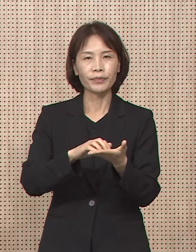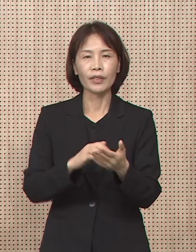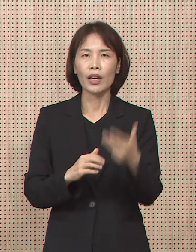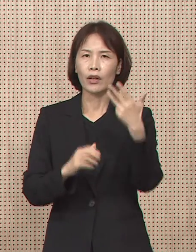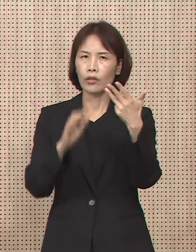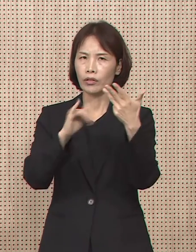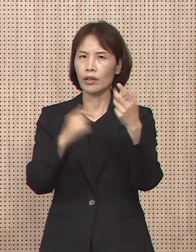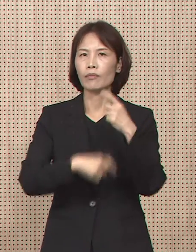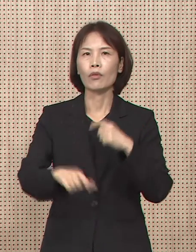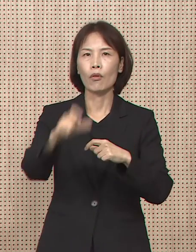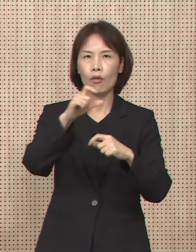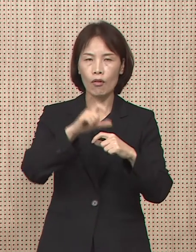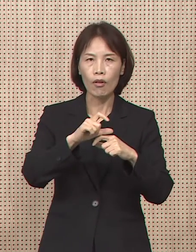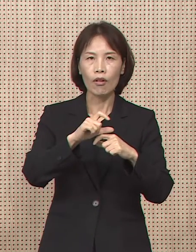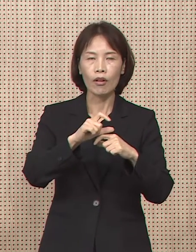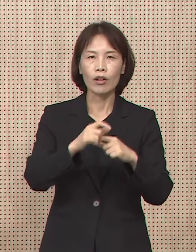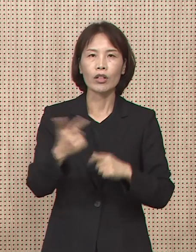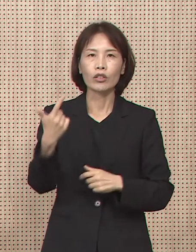대비 8명 증가한